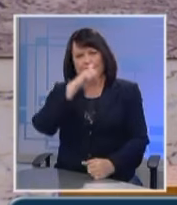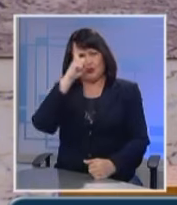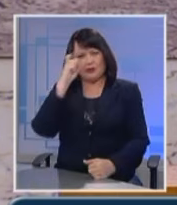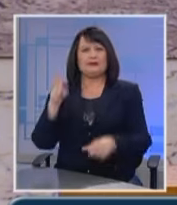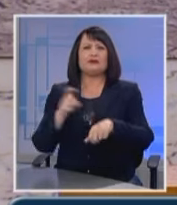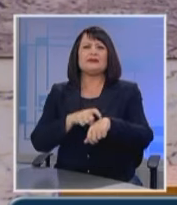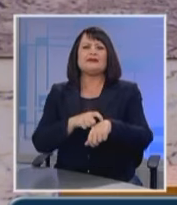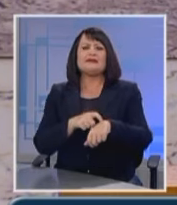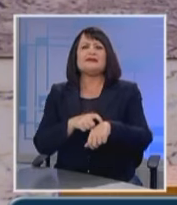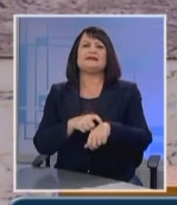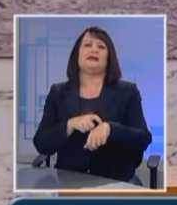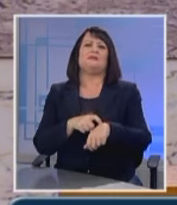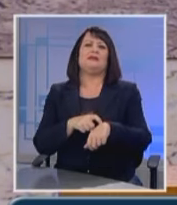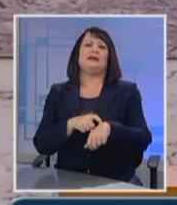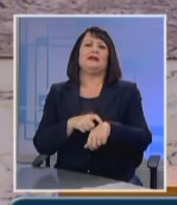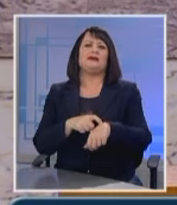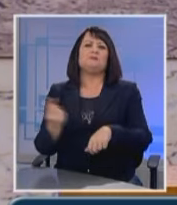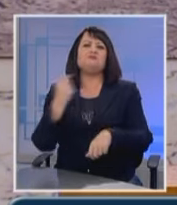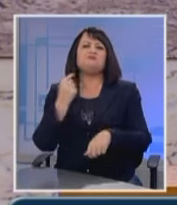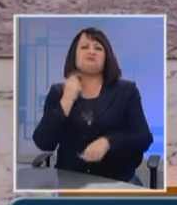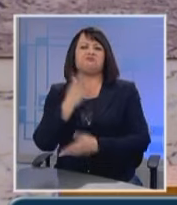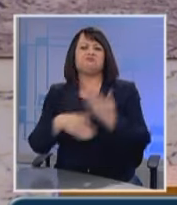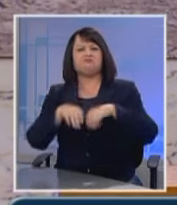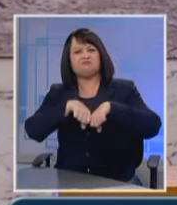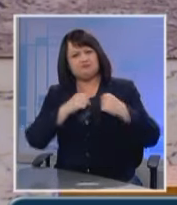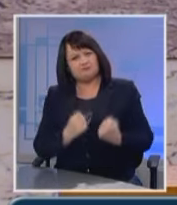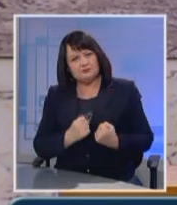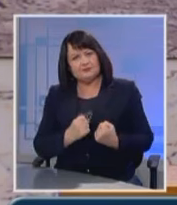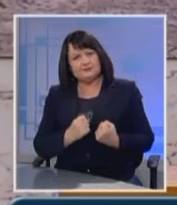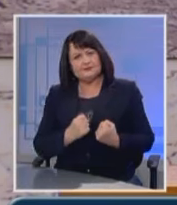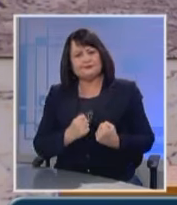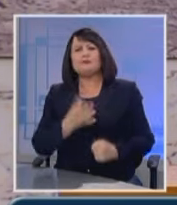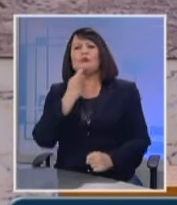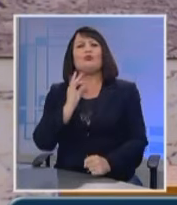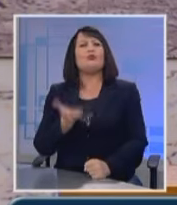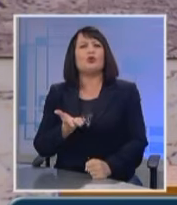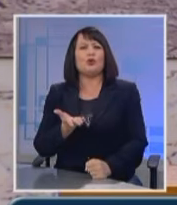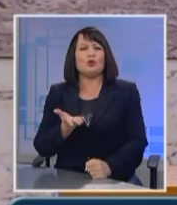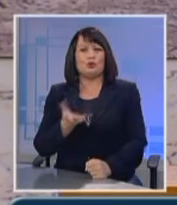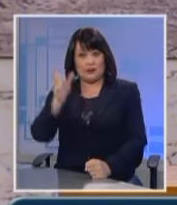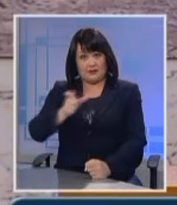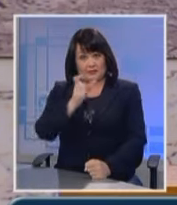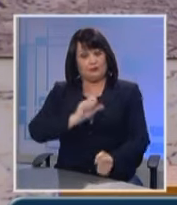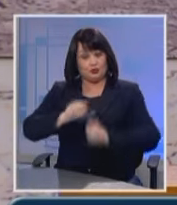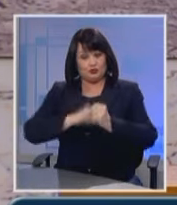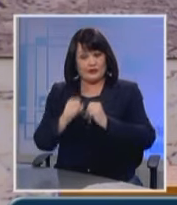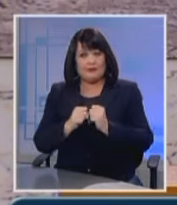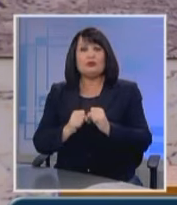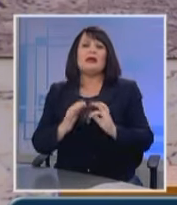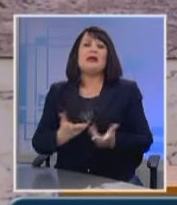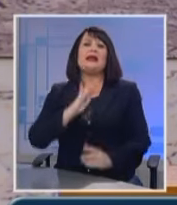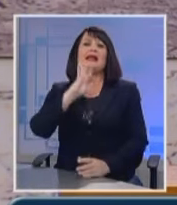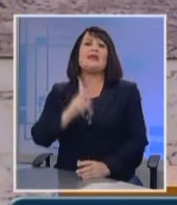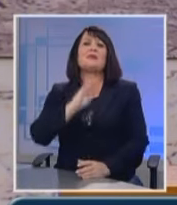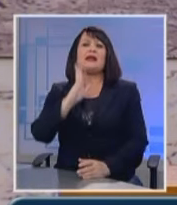δυσκολεύονται, τραυματίζονται, αποτυγχάνουν και απογοητεύονται, όχι γιατί δεν προσπαθούν, αλλά γιατί η